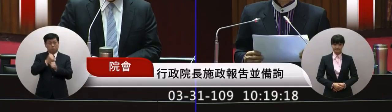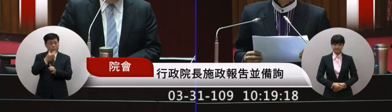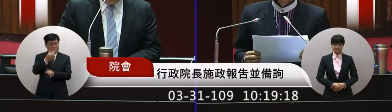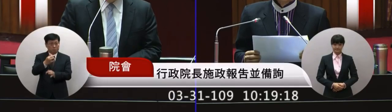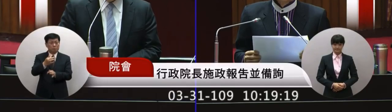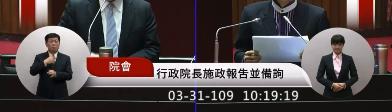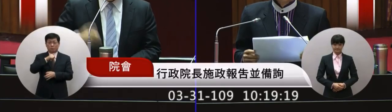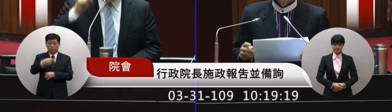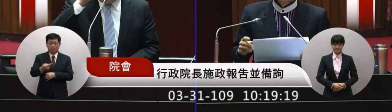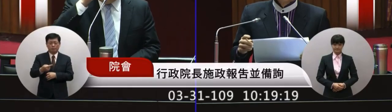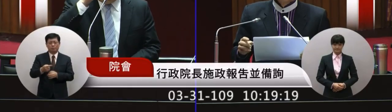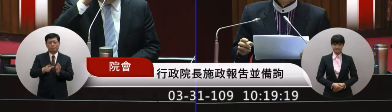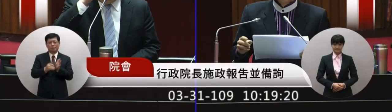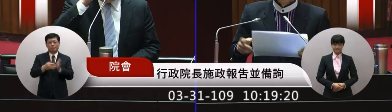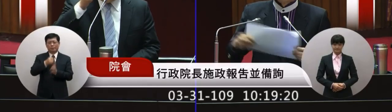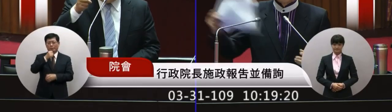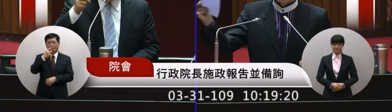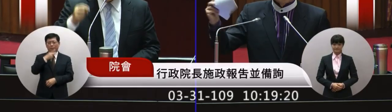写才是。